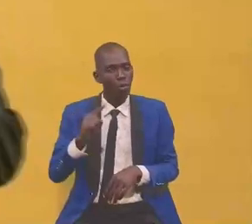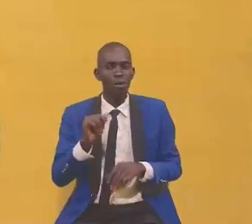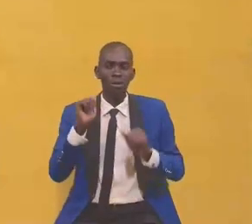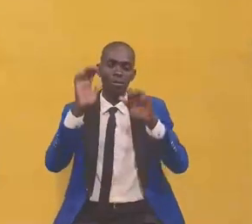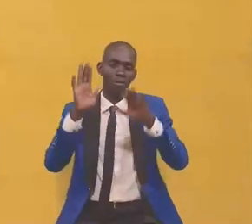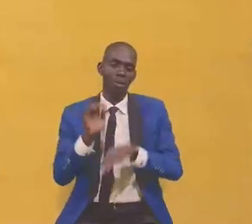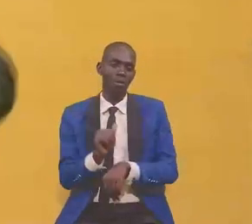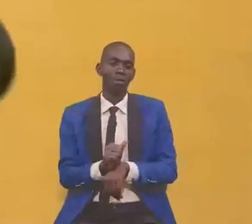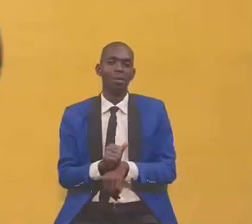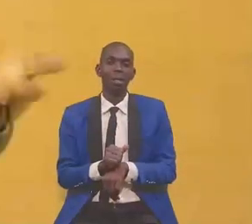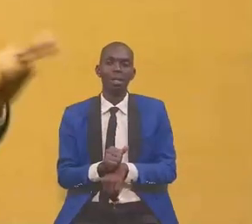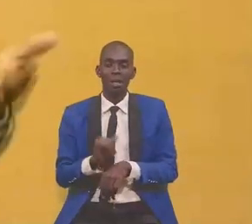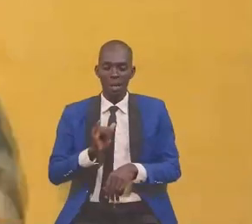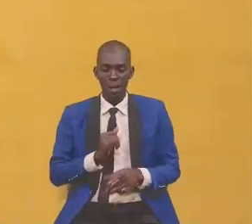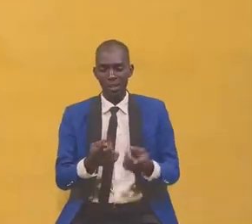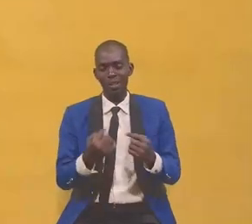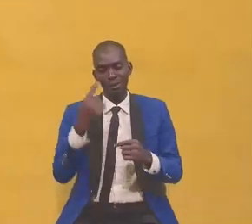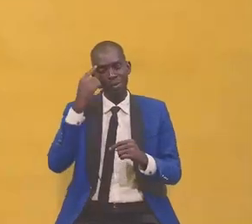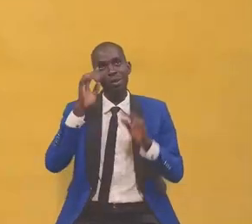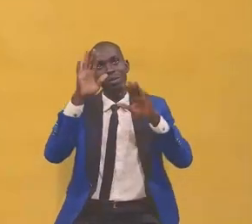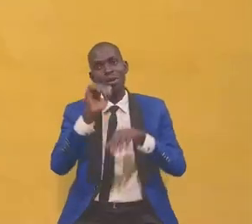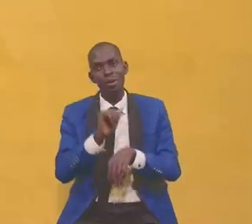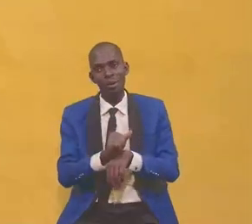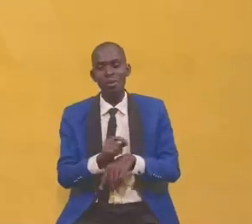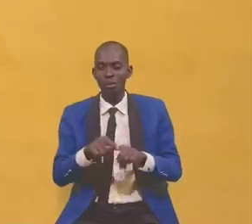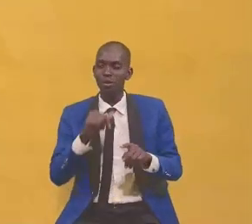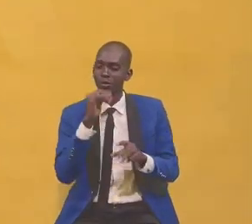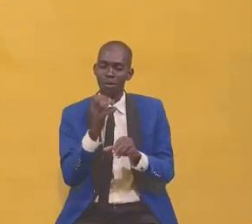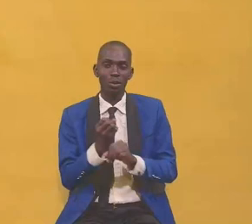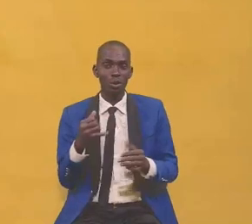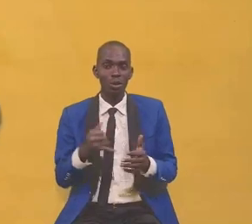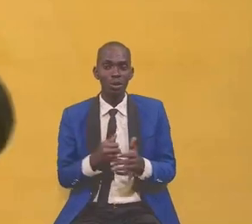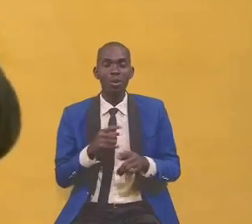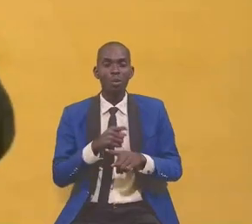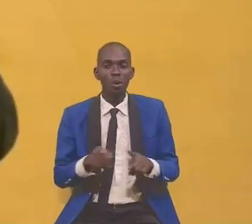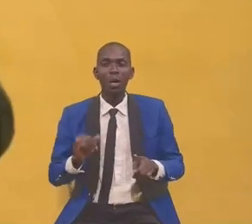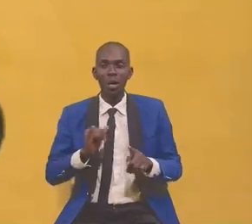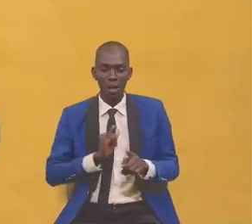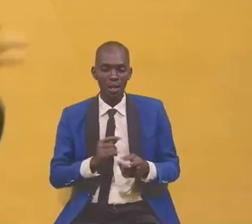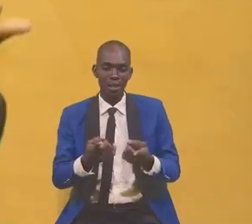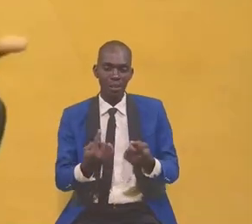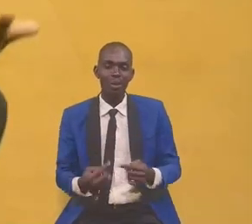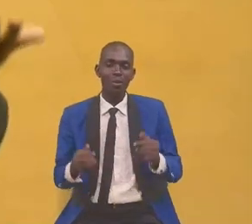le miracle. Tu n'as pas encore compris. Mais je suis venu avec le miracle.